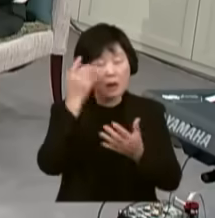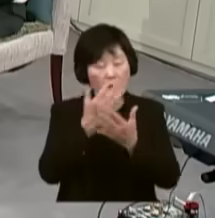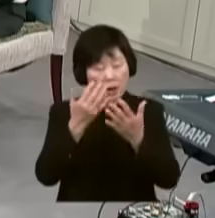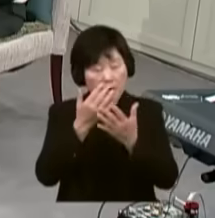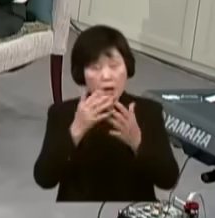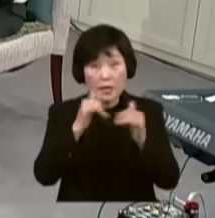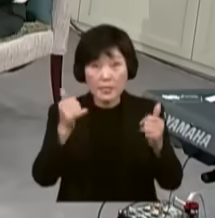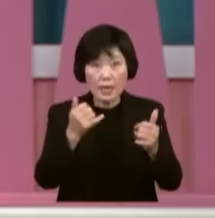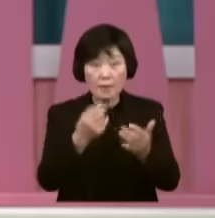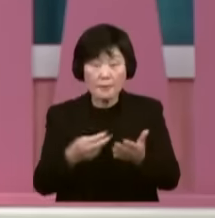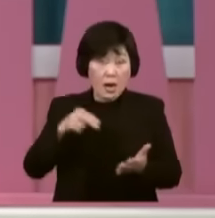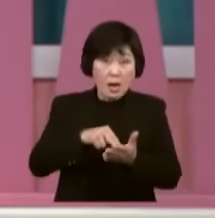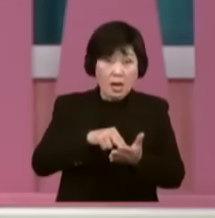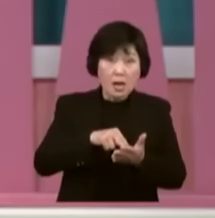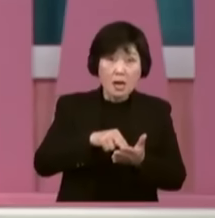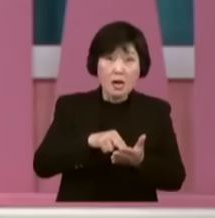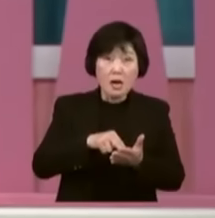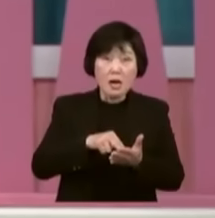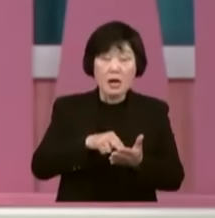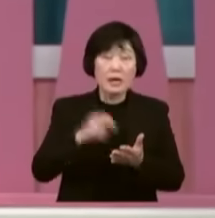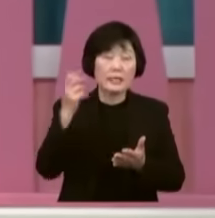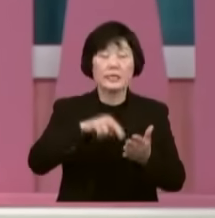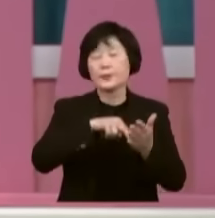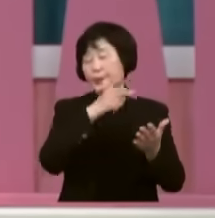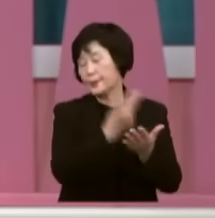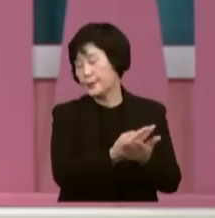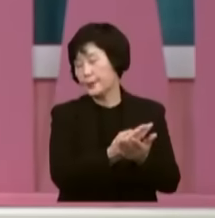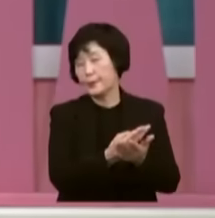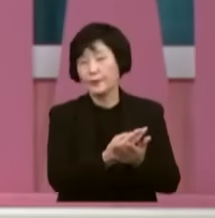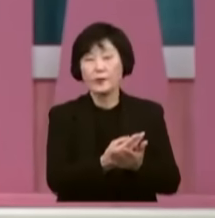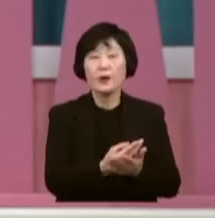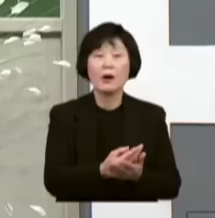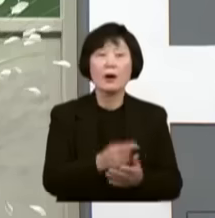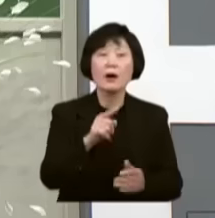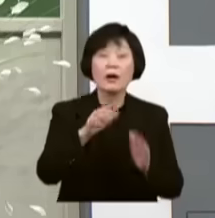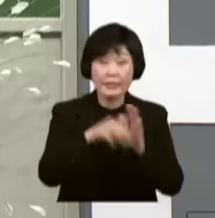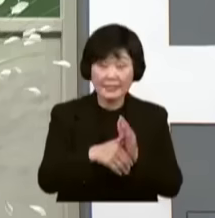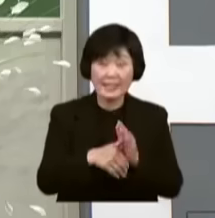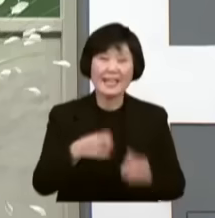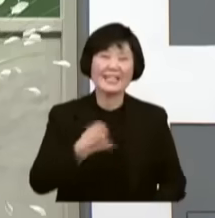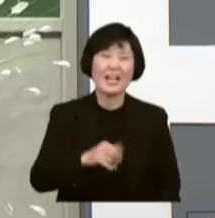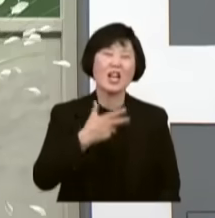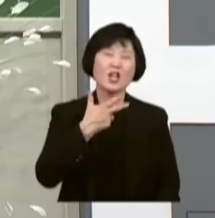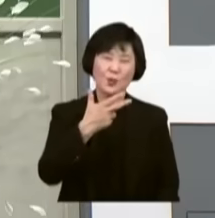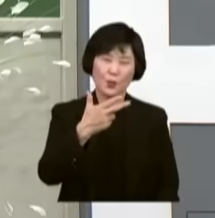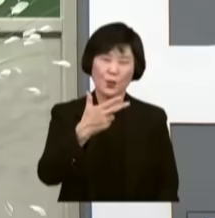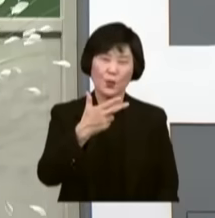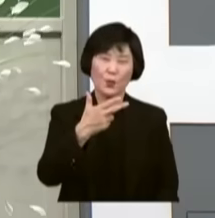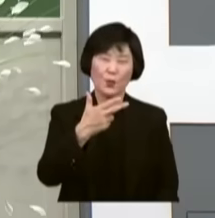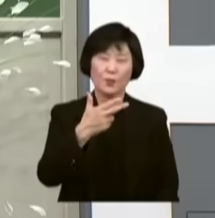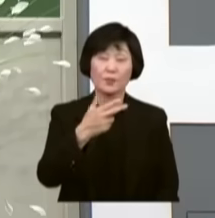내가. 수술실로 바로 갔어. 응급실로 가서 검사도 안 하고. 자, 그때 야 수민 양이 7살이었어요. 네. 자,